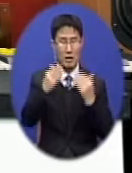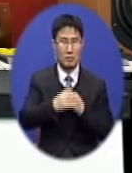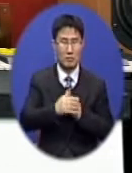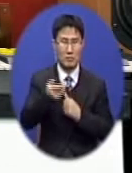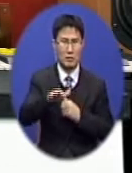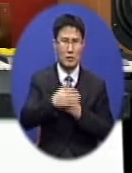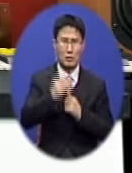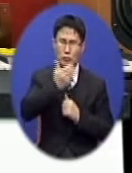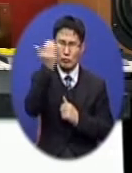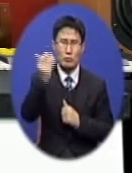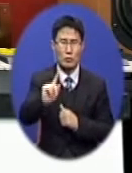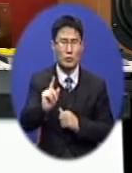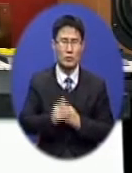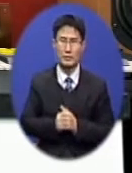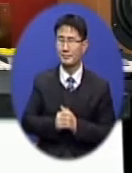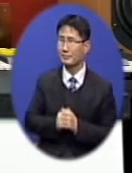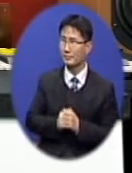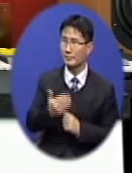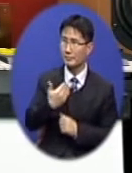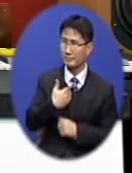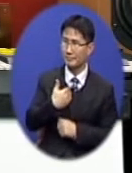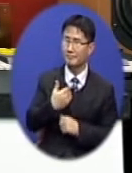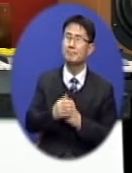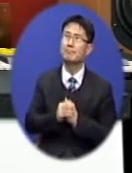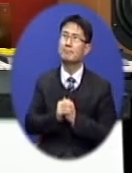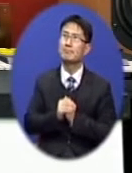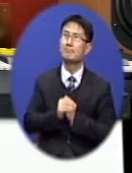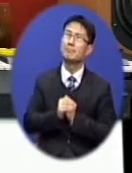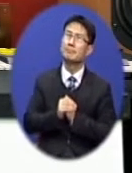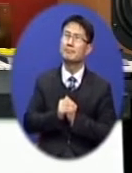꿈이 있다면 어떤 꿈이 있습니까? 저는